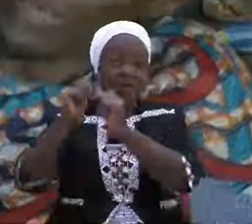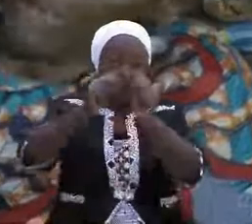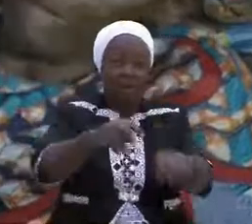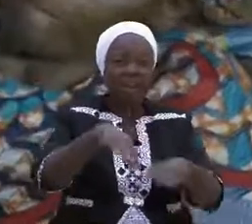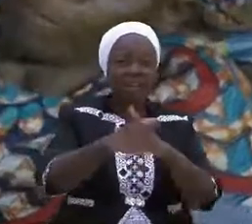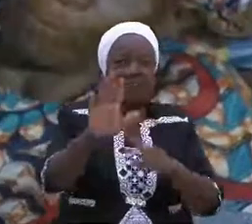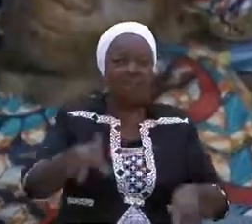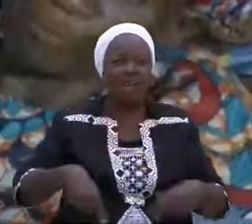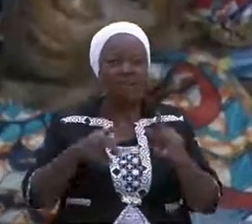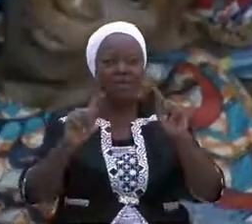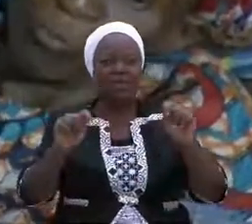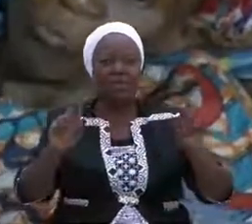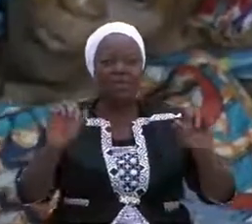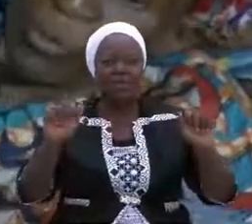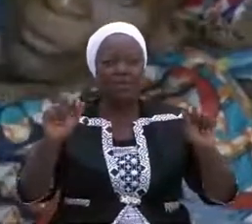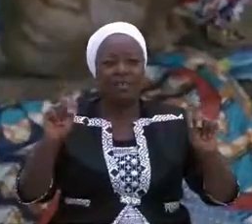vie.